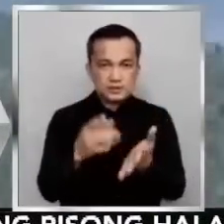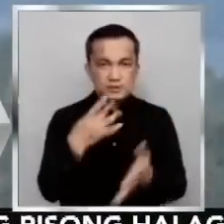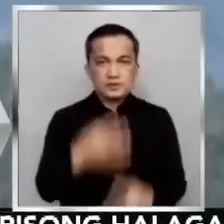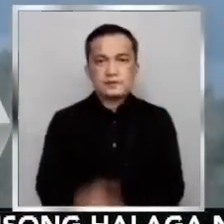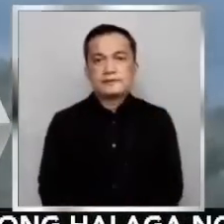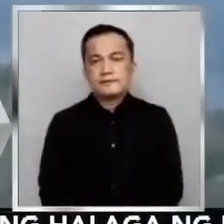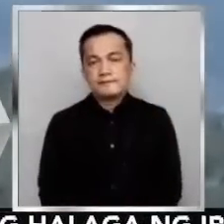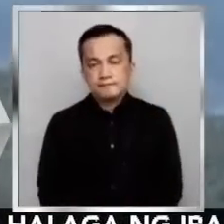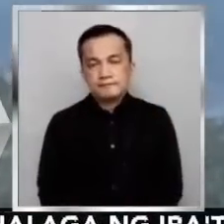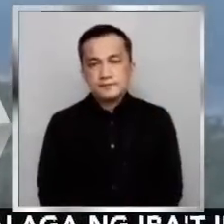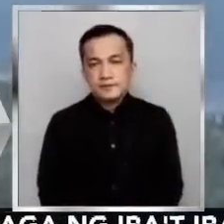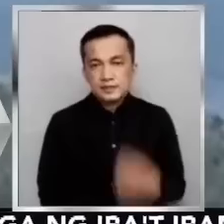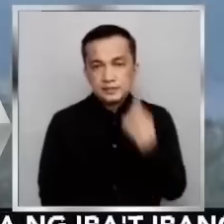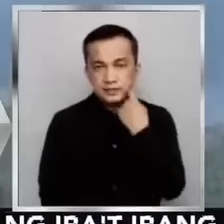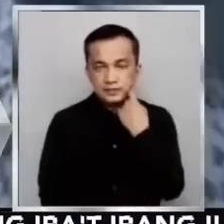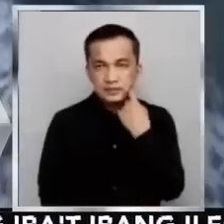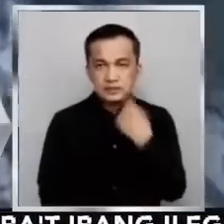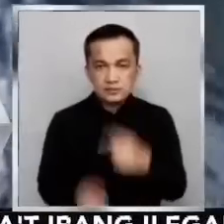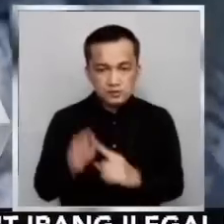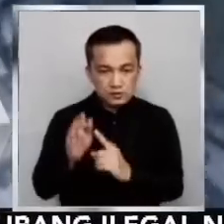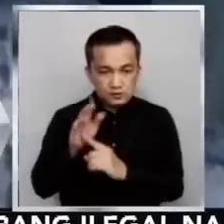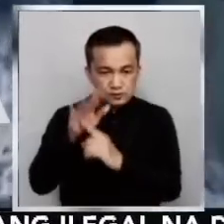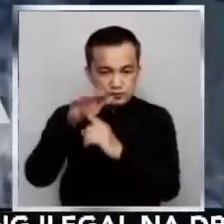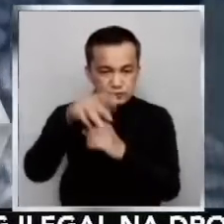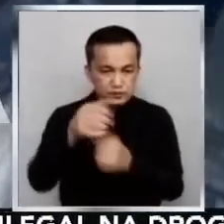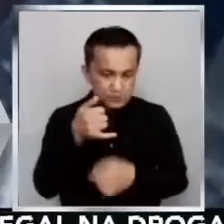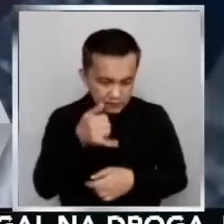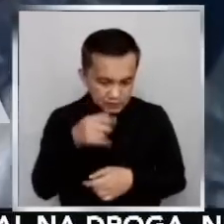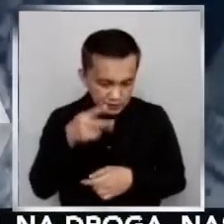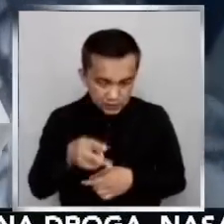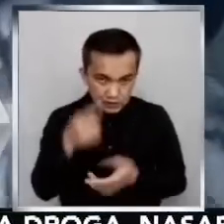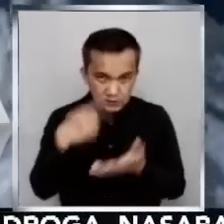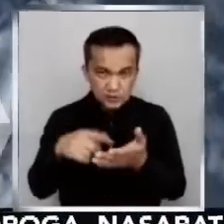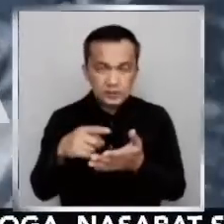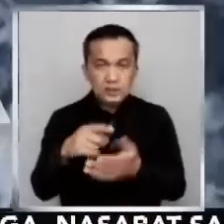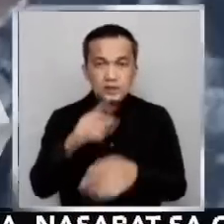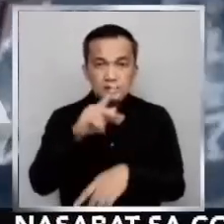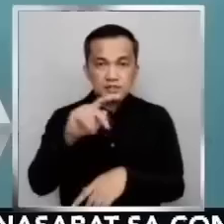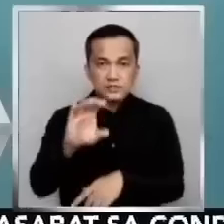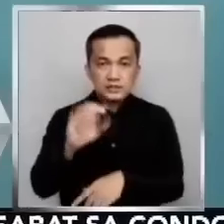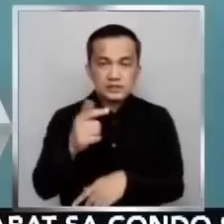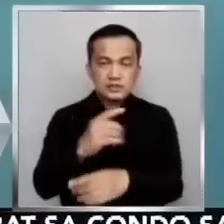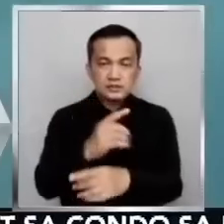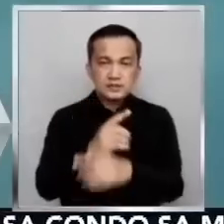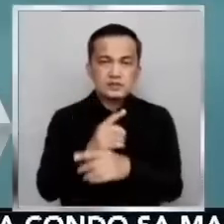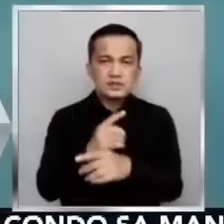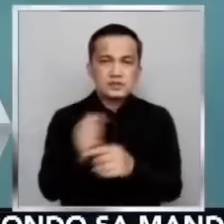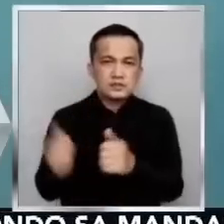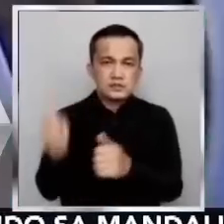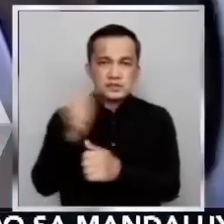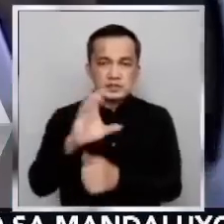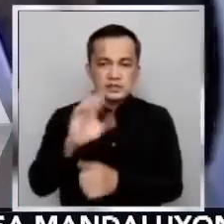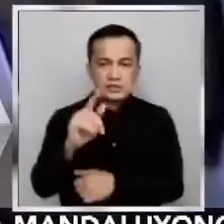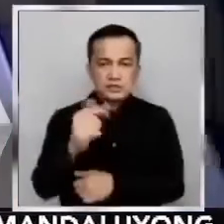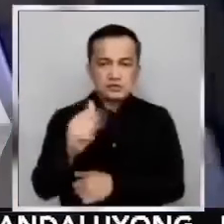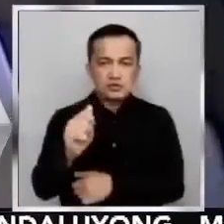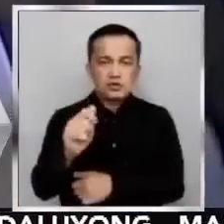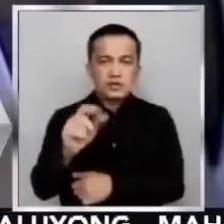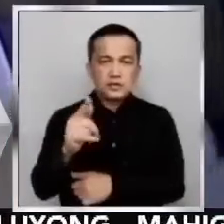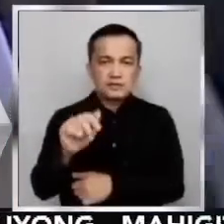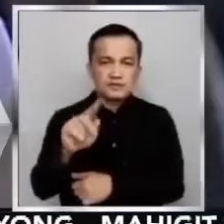Kanina nag-aerial inspection ng Philippine Coast Guard at si Defense Officer in Charge Carlito Galvez Jr. sa epekto ng oil spill. Dito